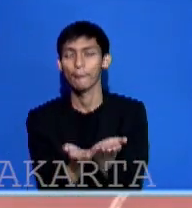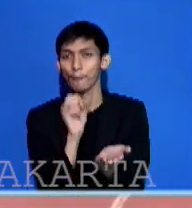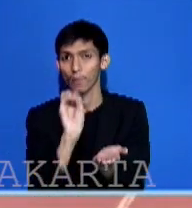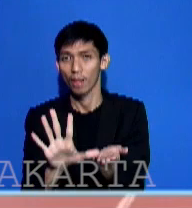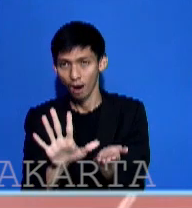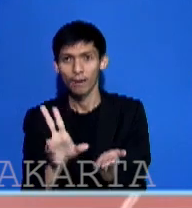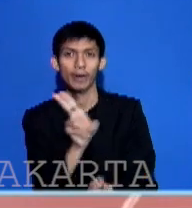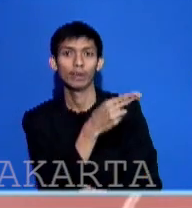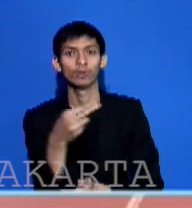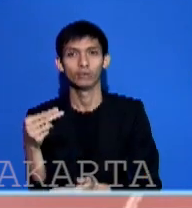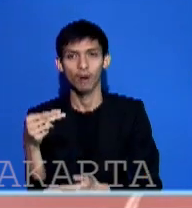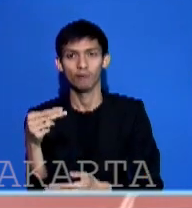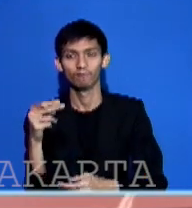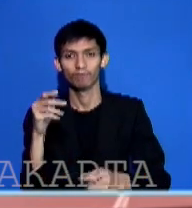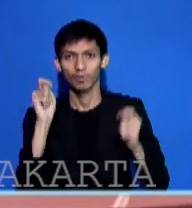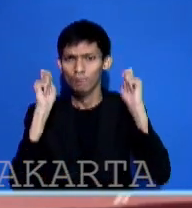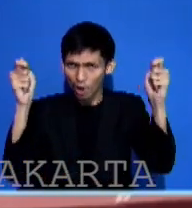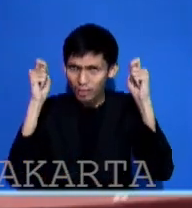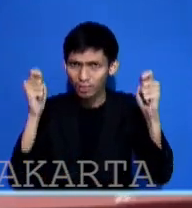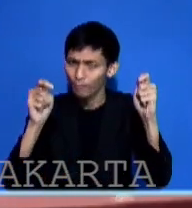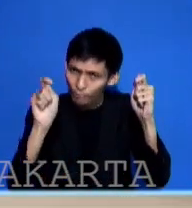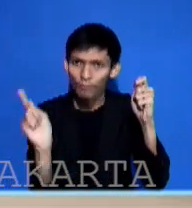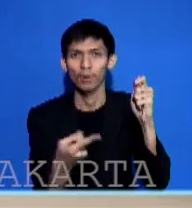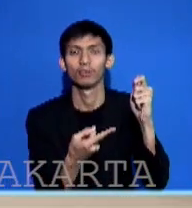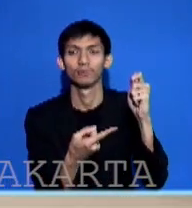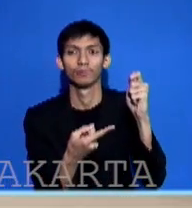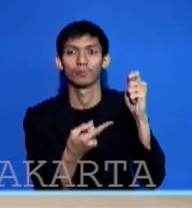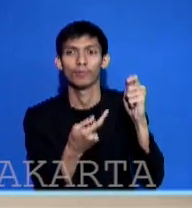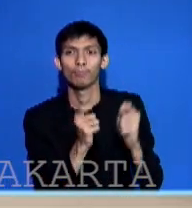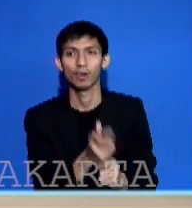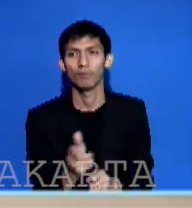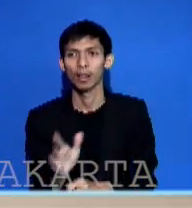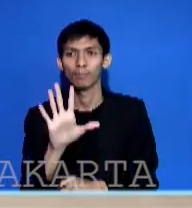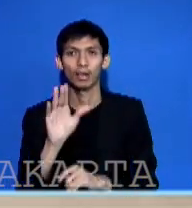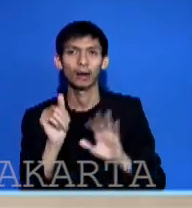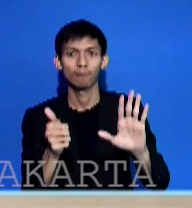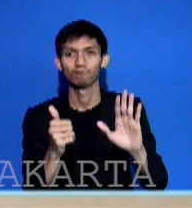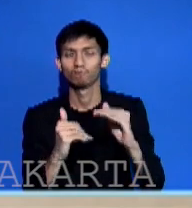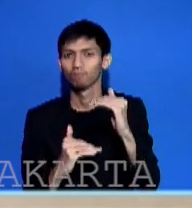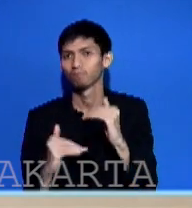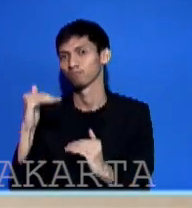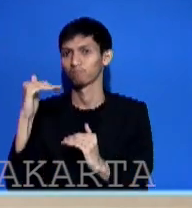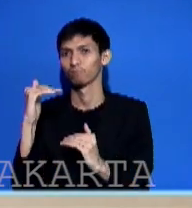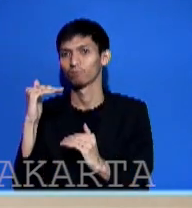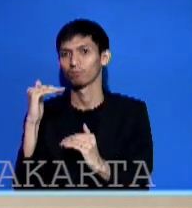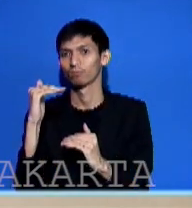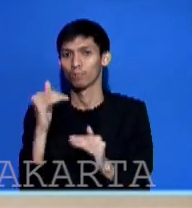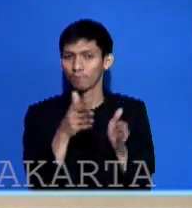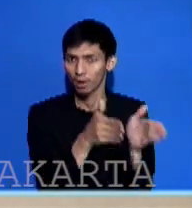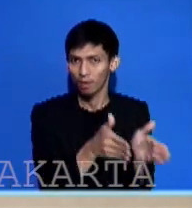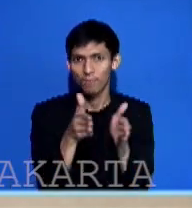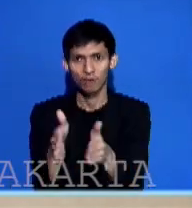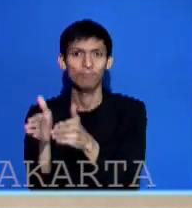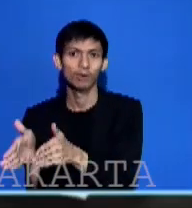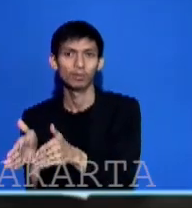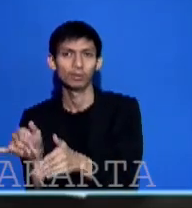perhelatan politik yang menuntut kepemimpinan masa depan yang mampu melakukan peningkatan di semua sektor. Sektor-sektor yang disasar